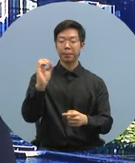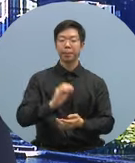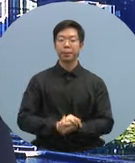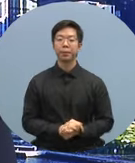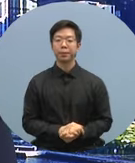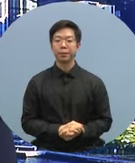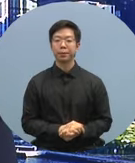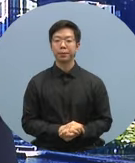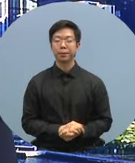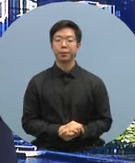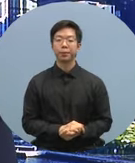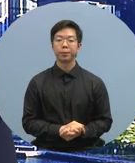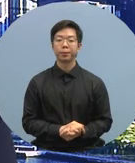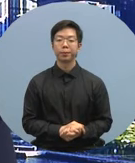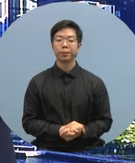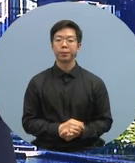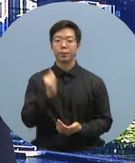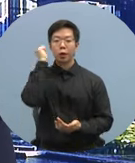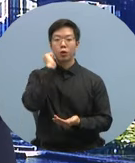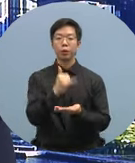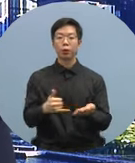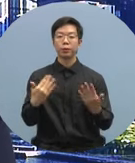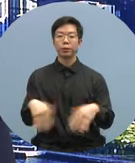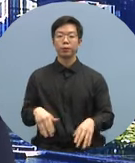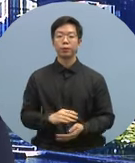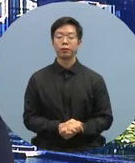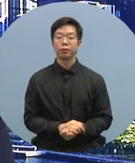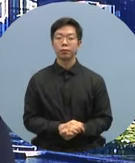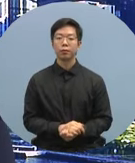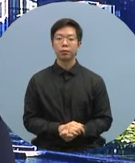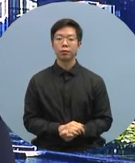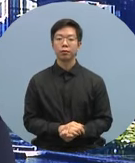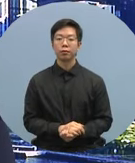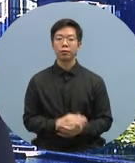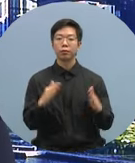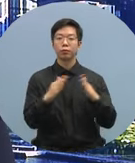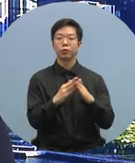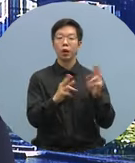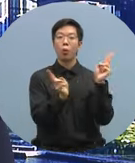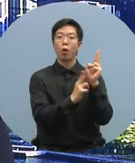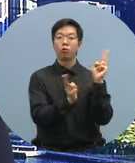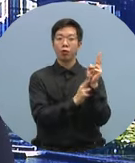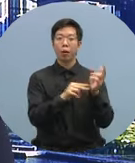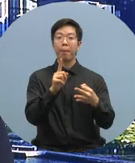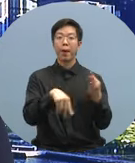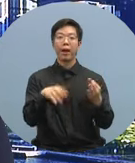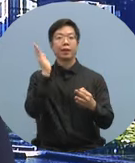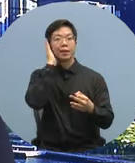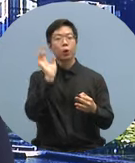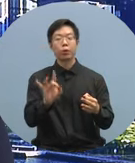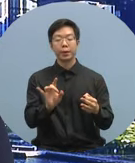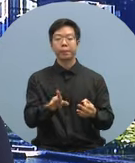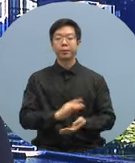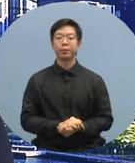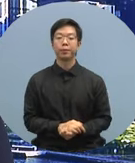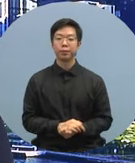佢就係、是退休人士，咁就係住咗喺旺角維京酒店嘅。維景酒店，咁